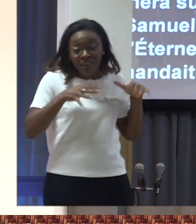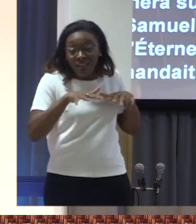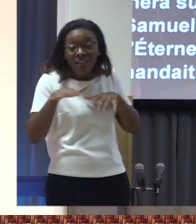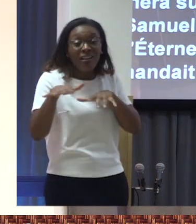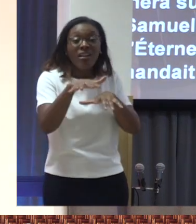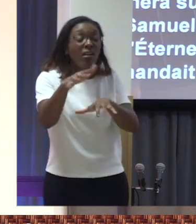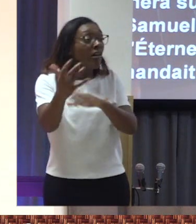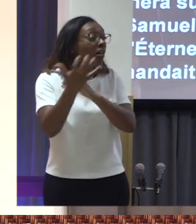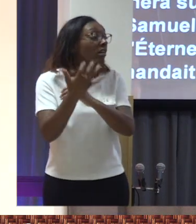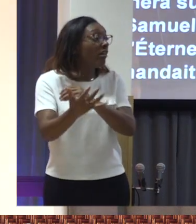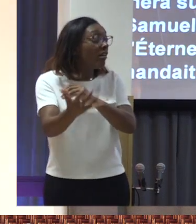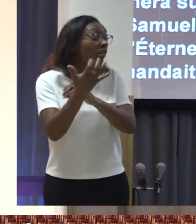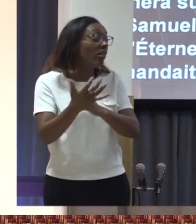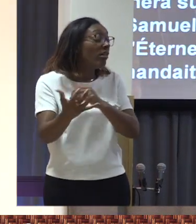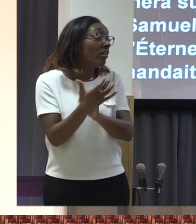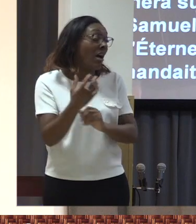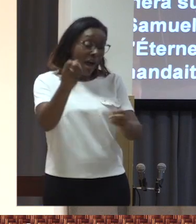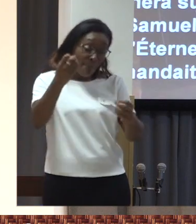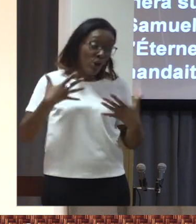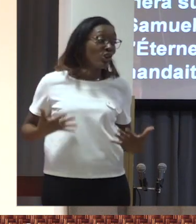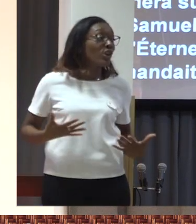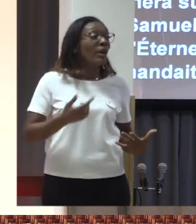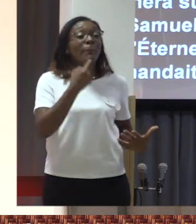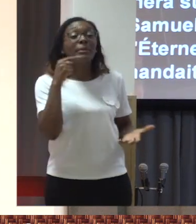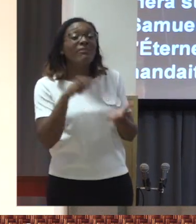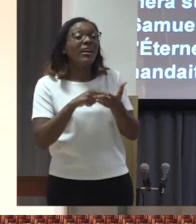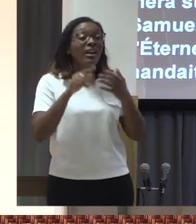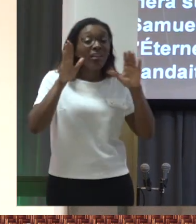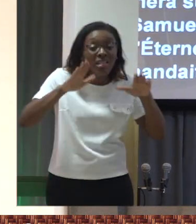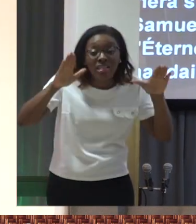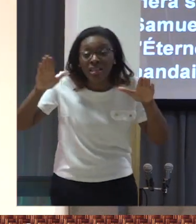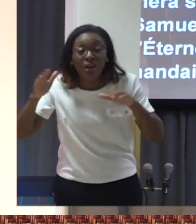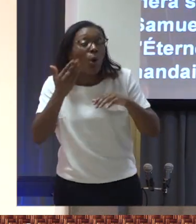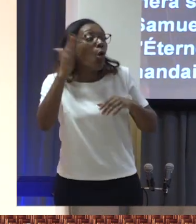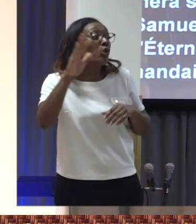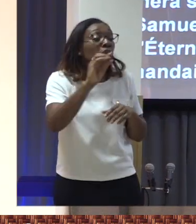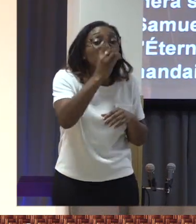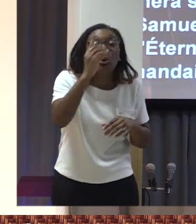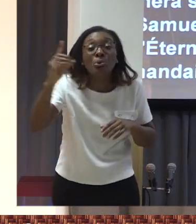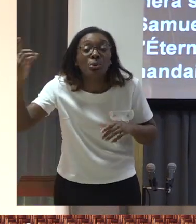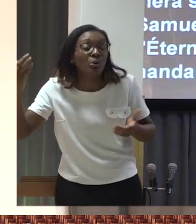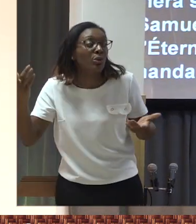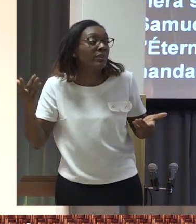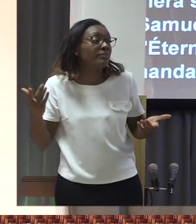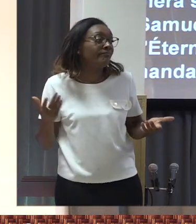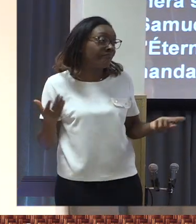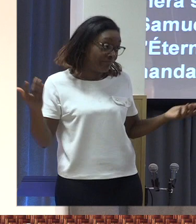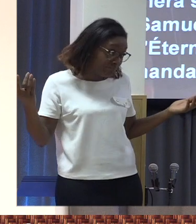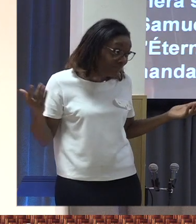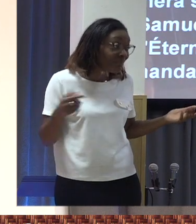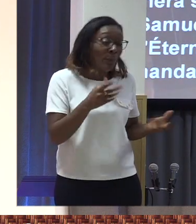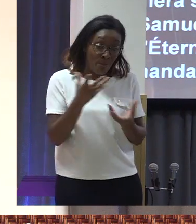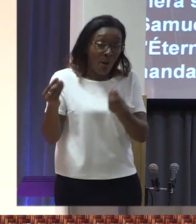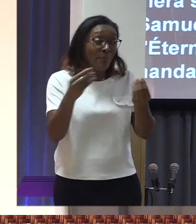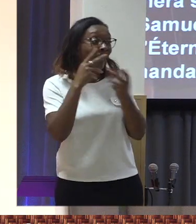Ils m'ont abandonné pour servir d'autres dieux. Écoute donc leur voix, mais dans leur